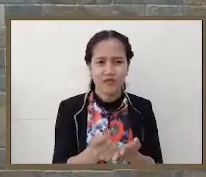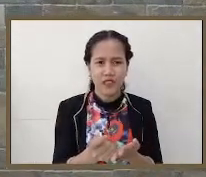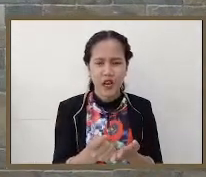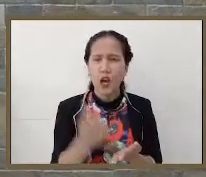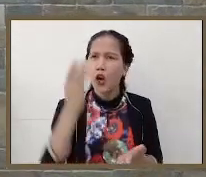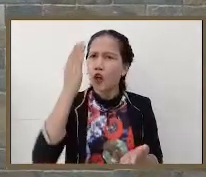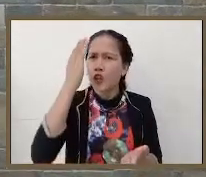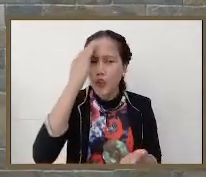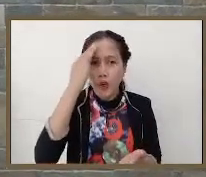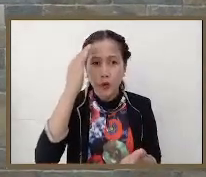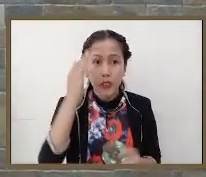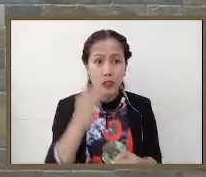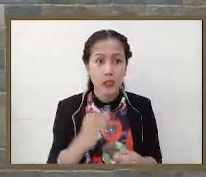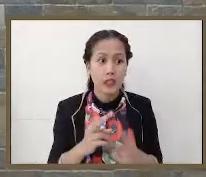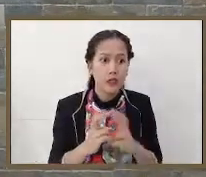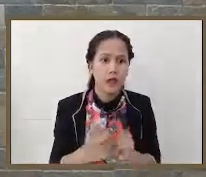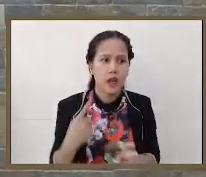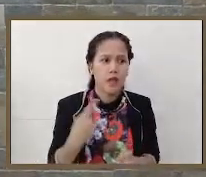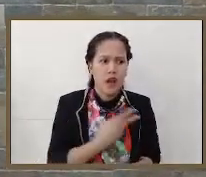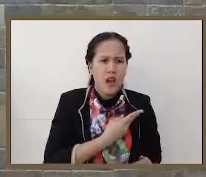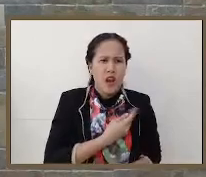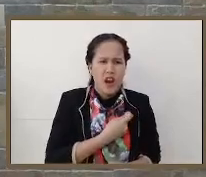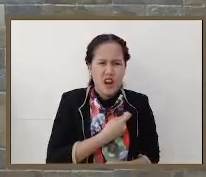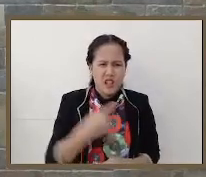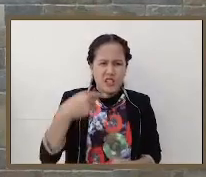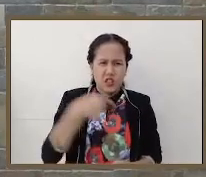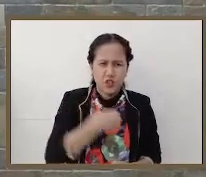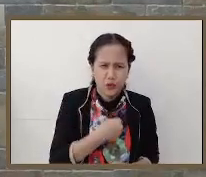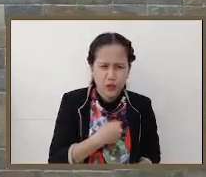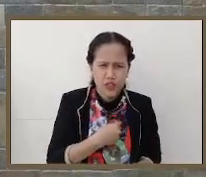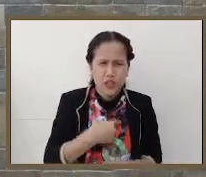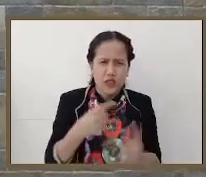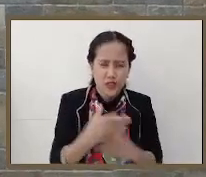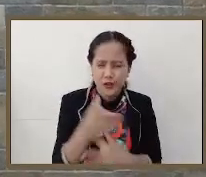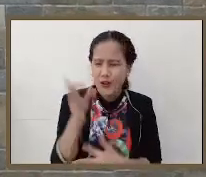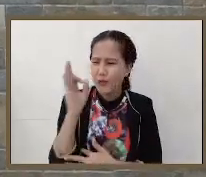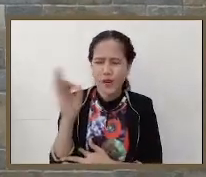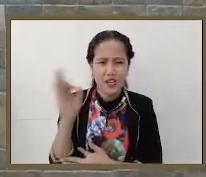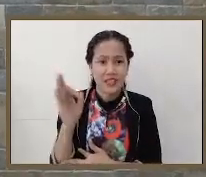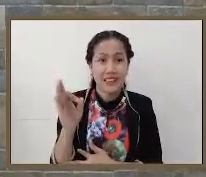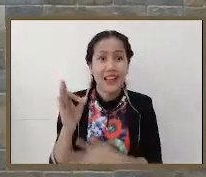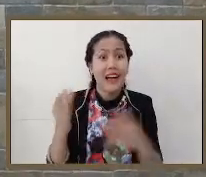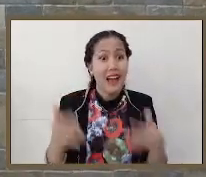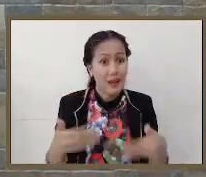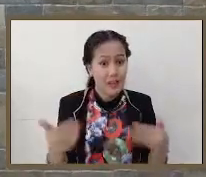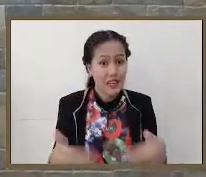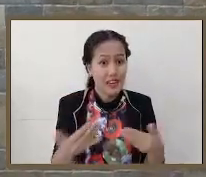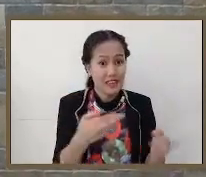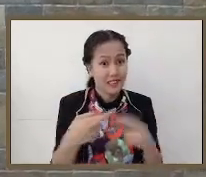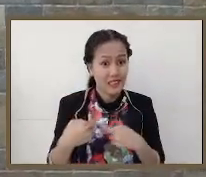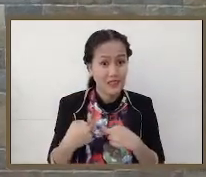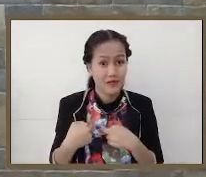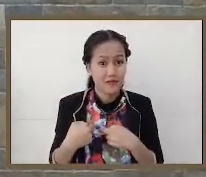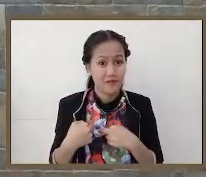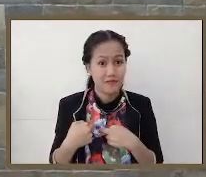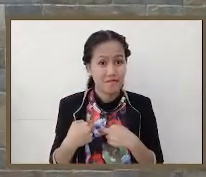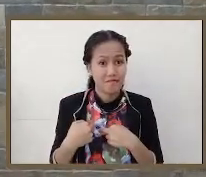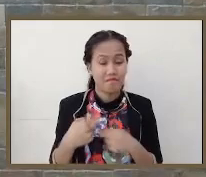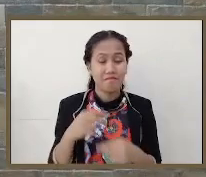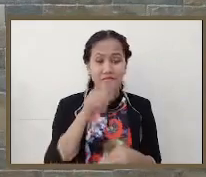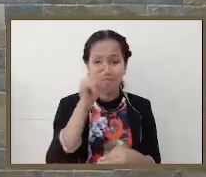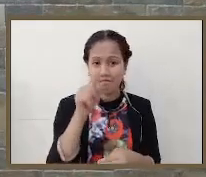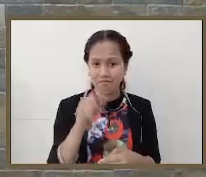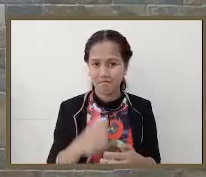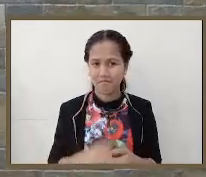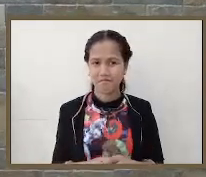sa katotohanan ng knowledge ng Diyos, masaya pa rin natin tinatanggap. Or negatively tinatanggap natin. Pero again, like I said,